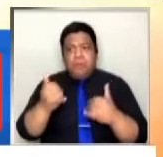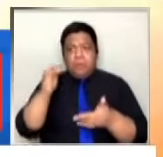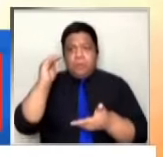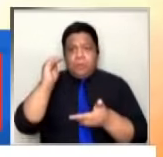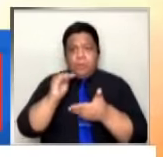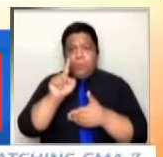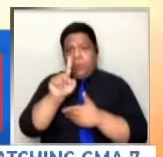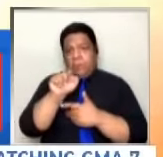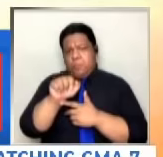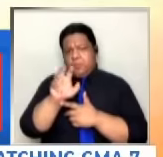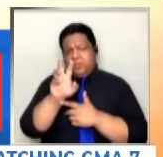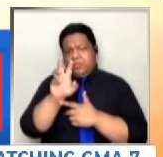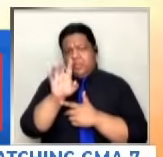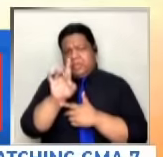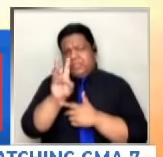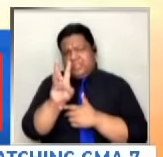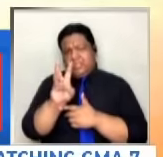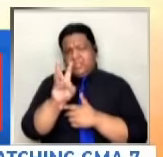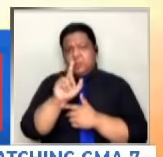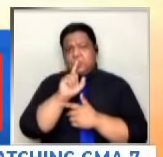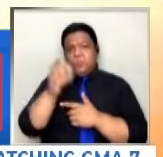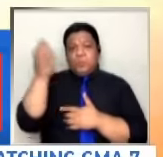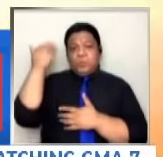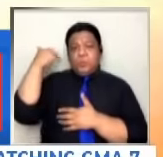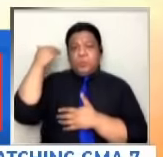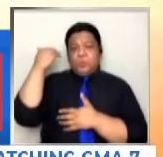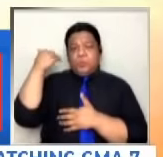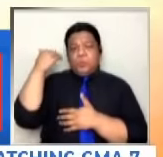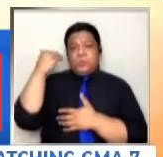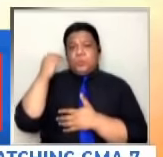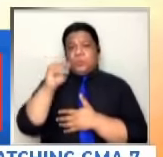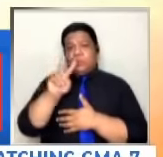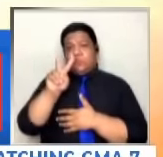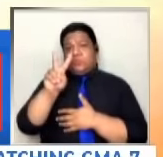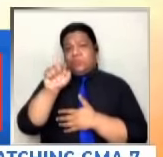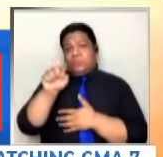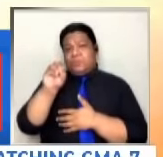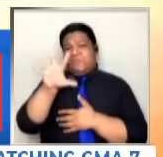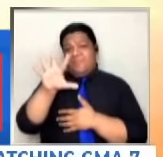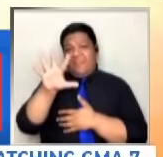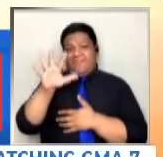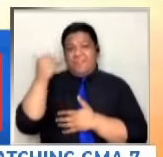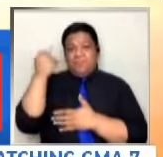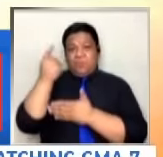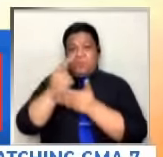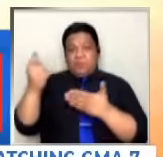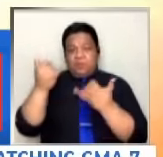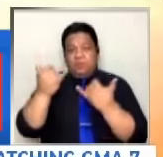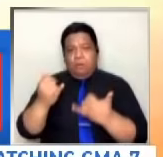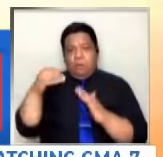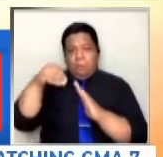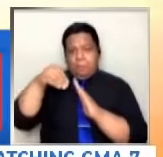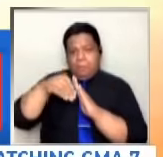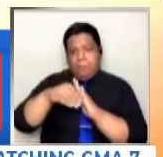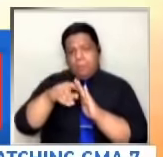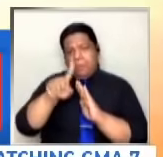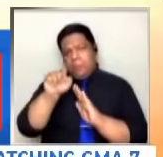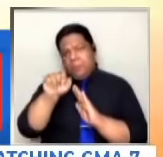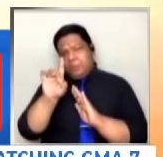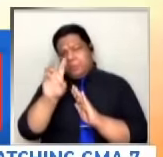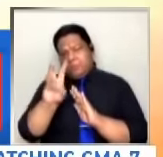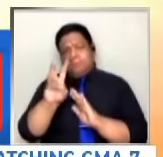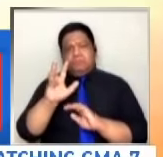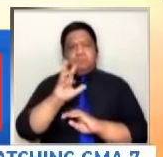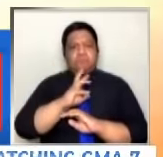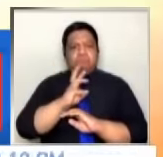NCR. Bumaba siya from mga 2.05 last week. So, medyo significant naman